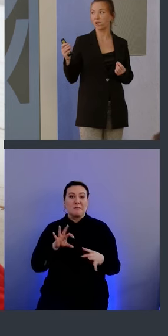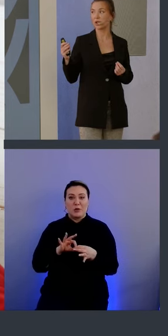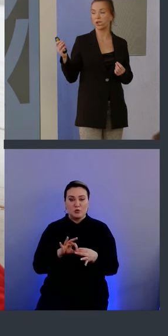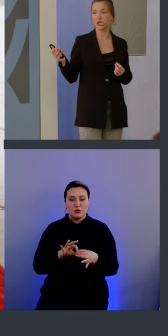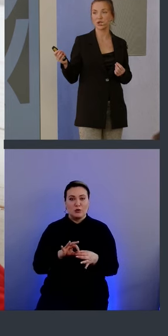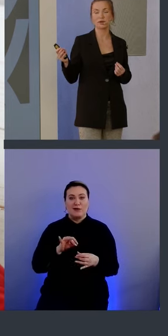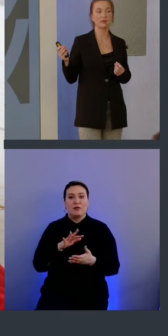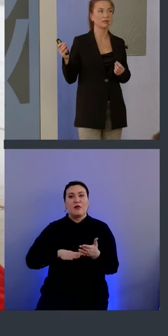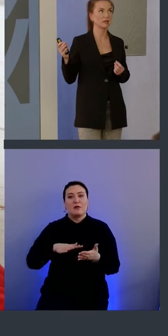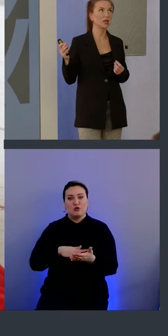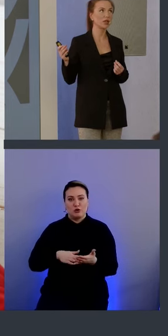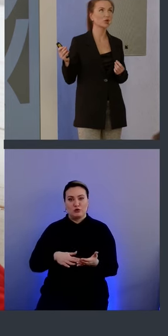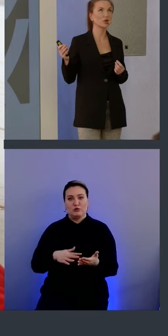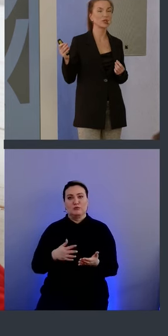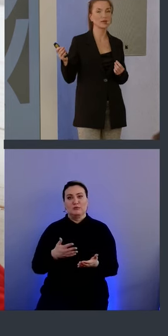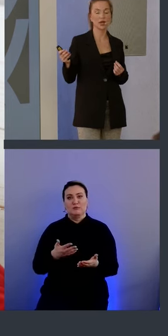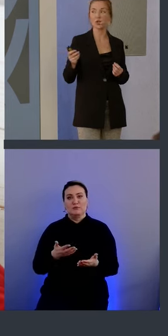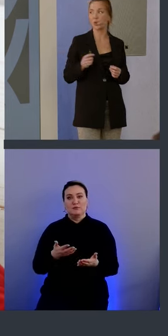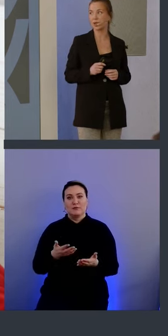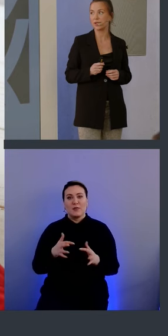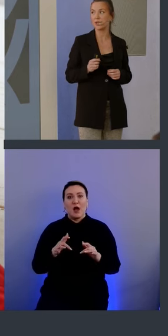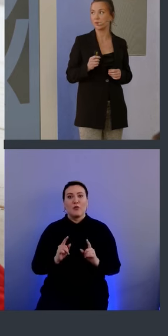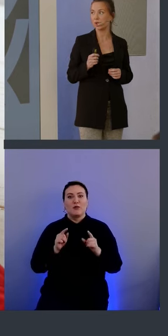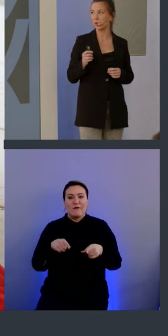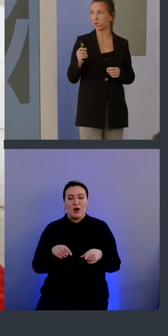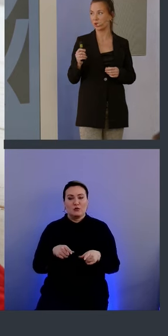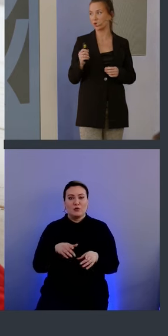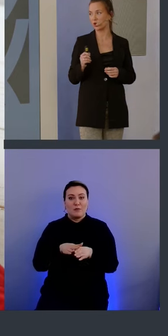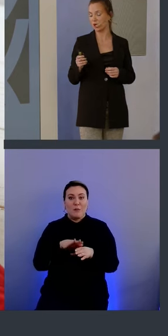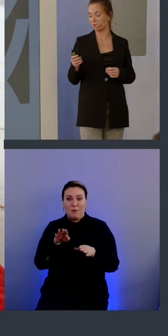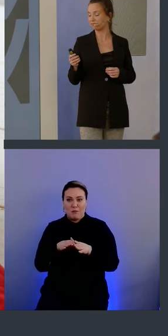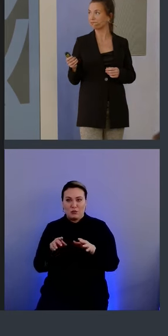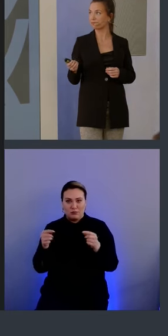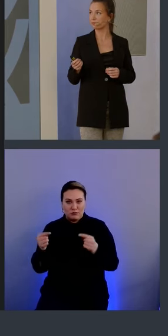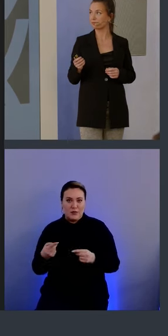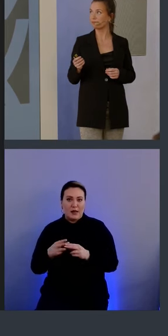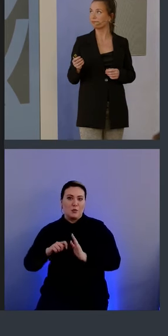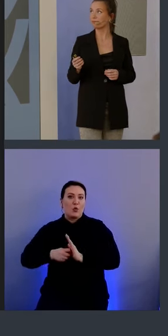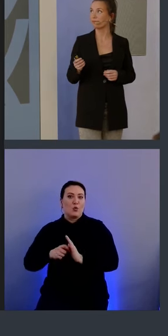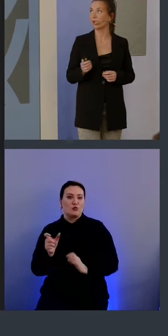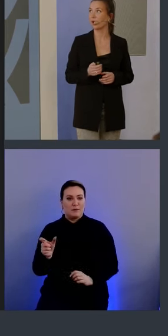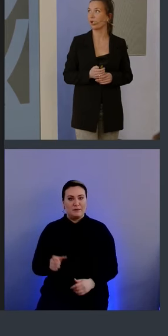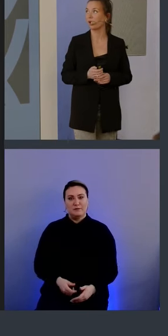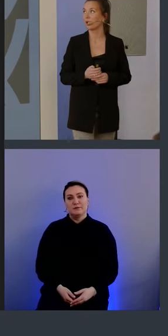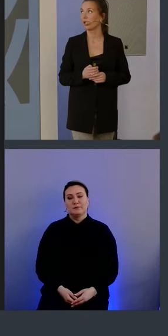подключение и дальнейшую аутентификацию проходить именно по таким ключам.